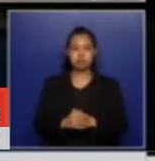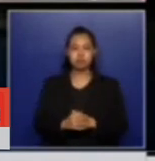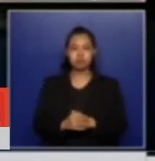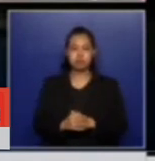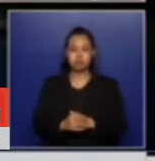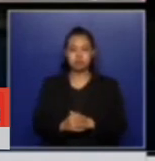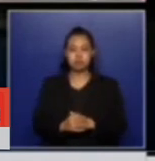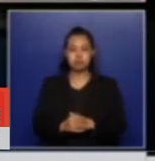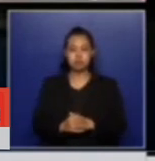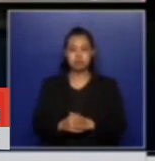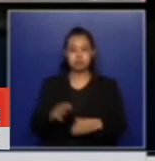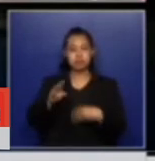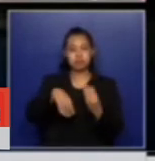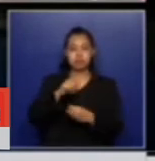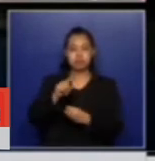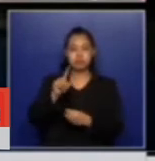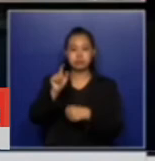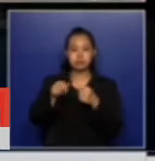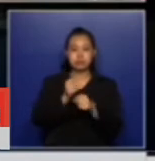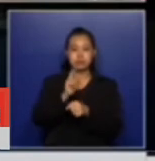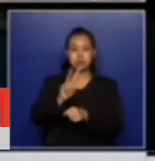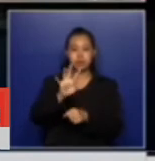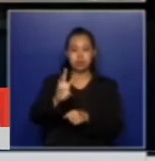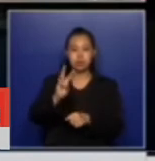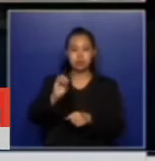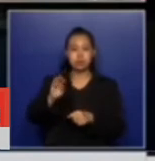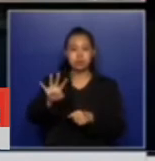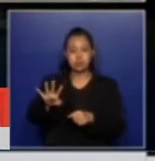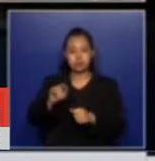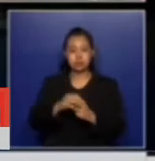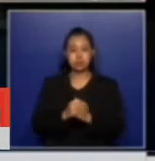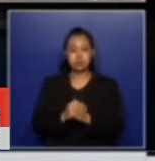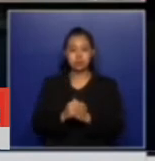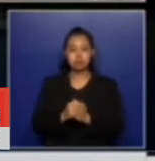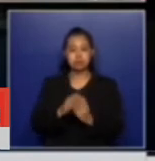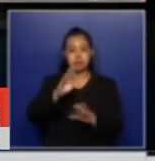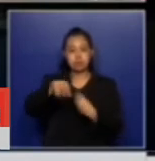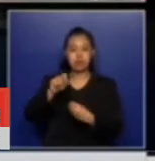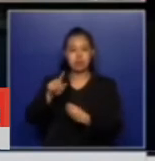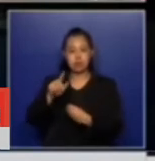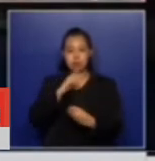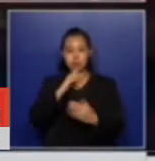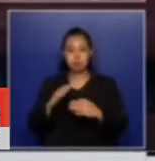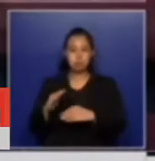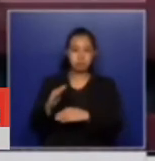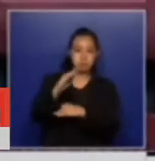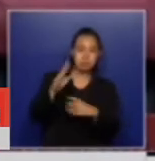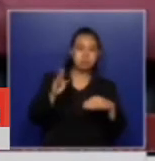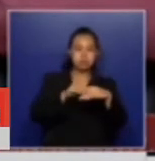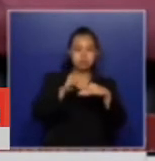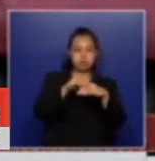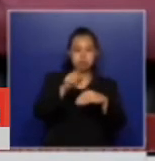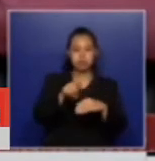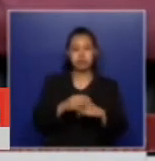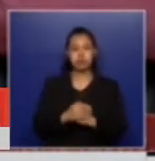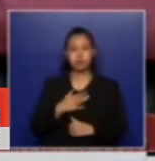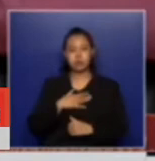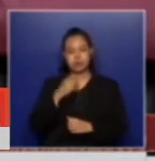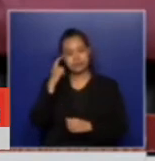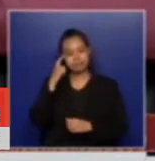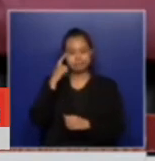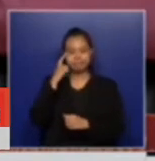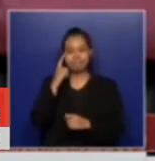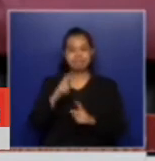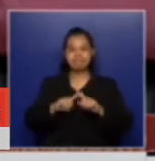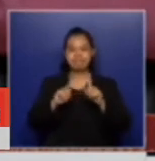าเศรษฐกิจปี64จะต้องเติบโตตามที่รัฐบาลประมาณการที่ผมได้ชี้ฟันธงไปแล้วว่ามันอาจจะไม่เป็นเช่นนั้น